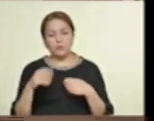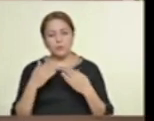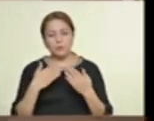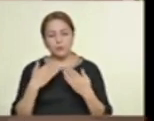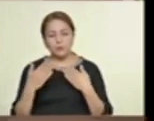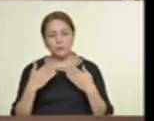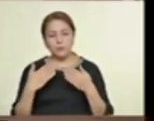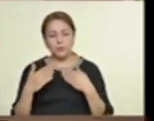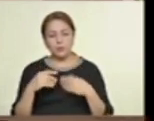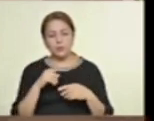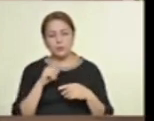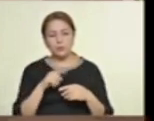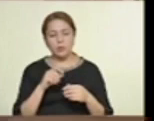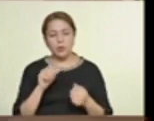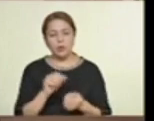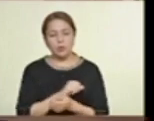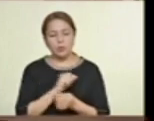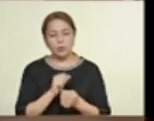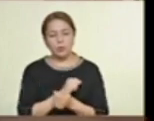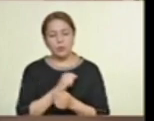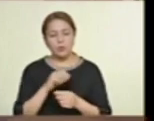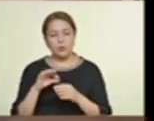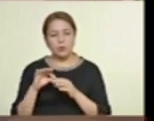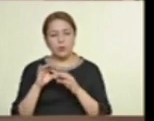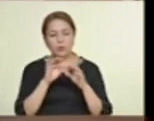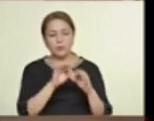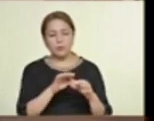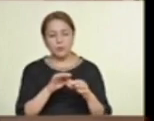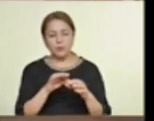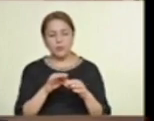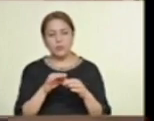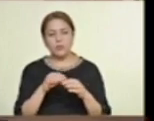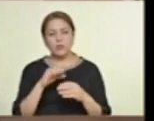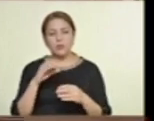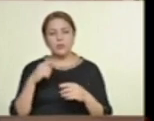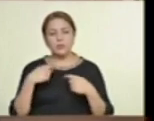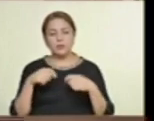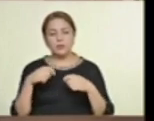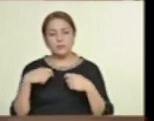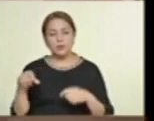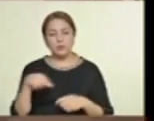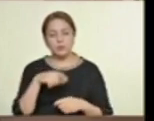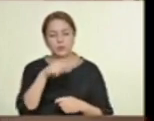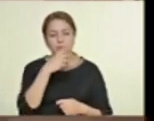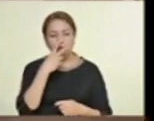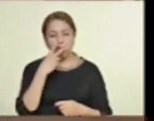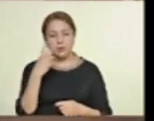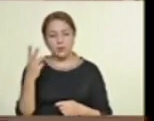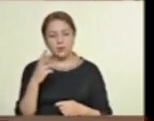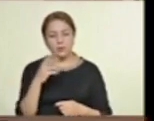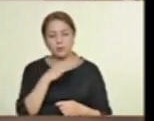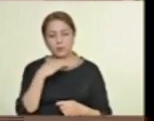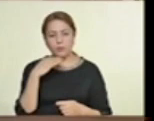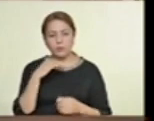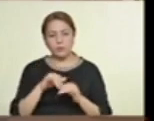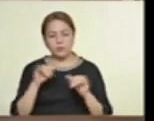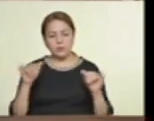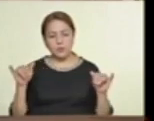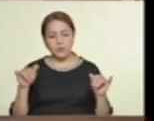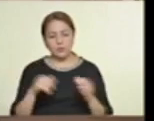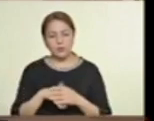ana shu quruqlikda olib borilgan savdo yo'llaridan ko'ra keskin ravishda rivojlana boshladi. Nima uchun?